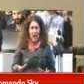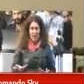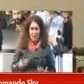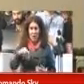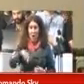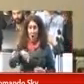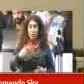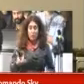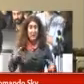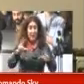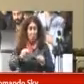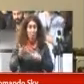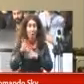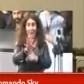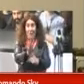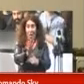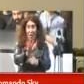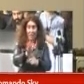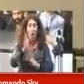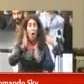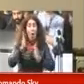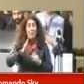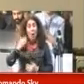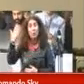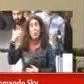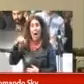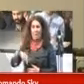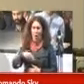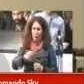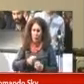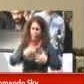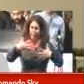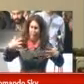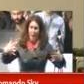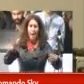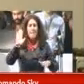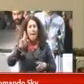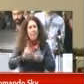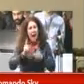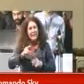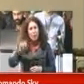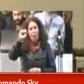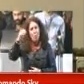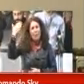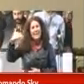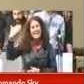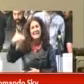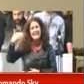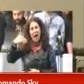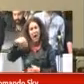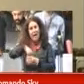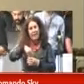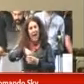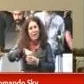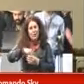riproponendo in modo enorme rispetto ad allora. Però il Partito Comunista di allora aveva questo nel suo DNA,